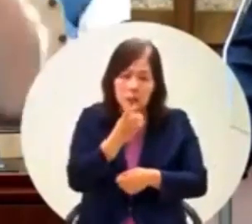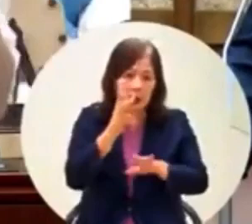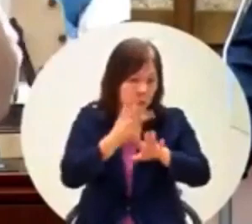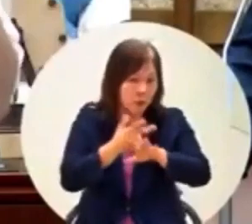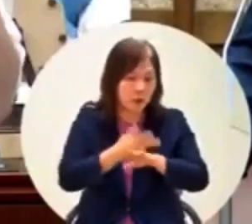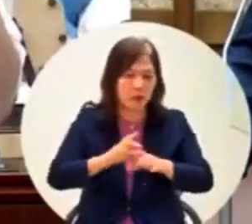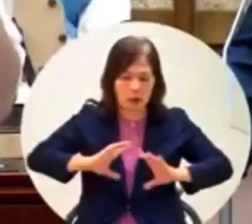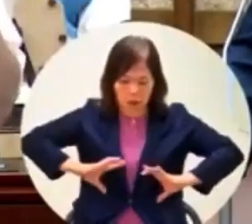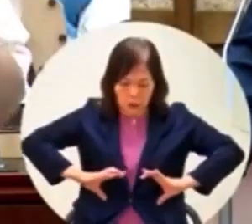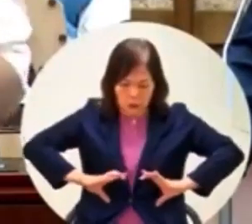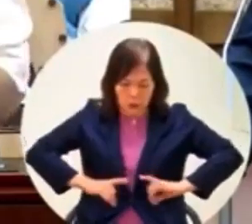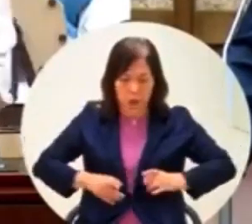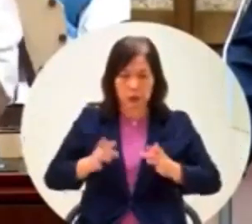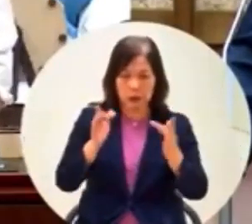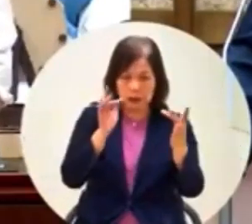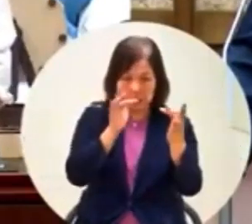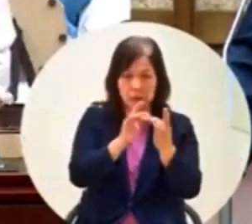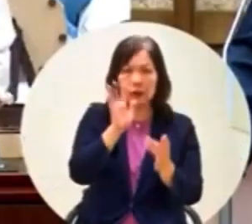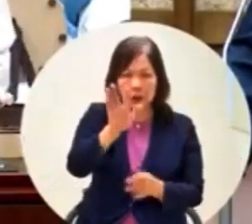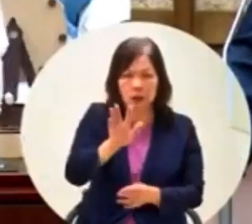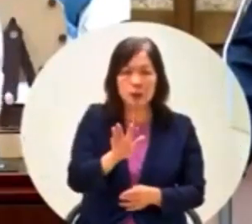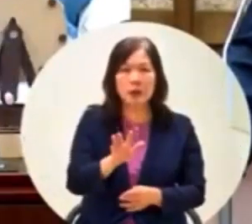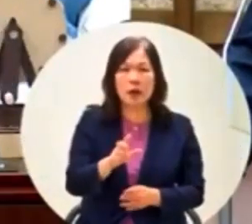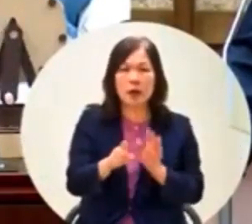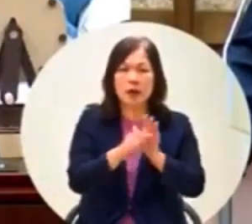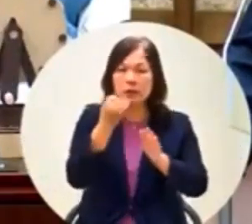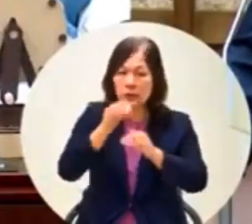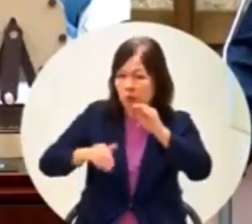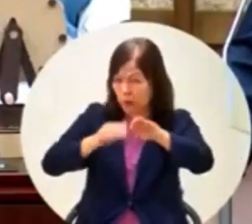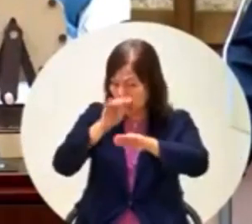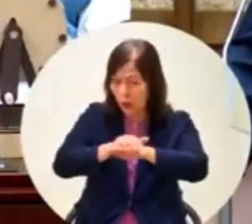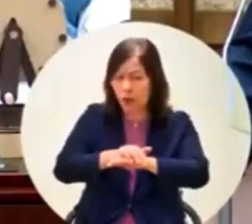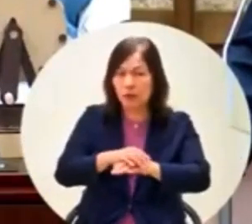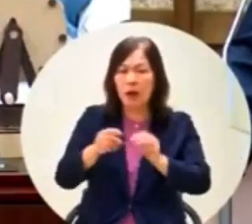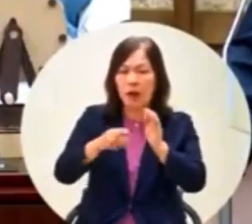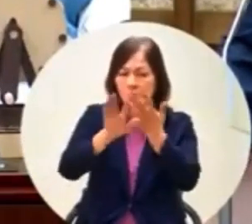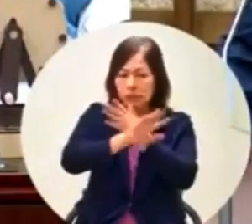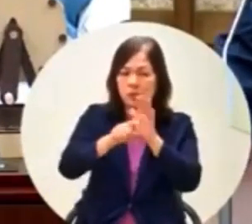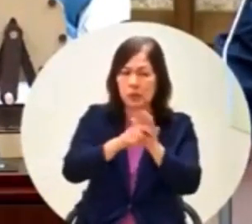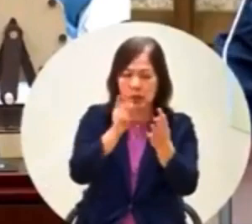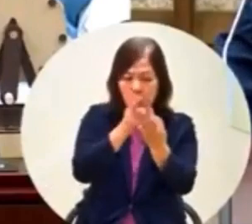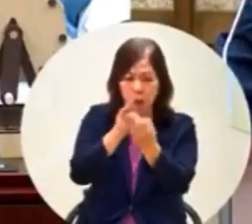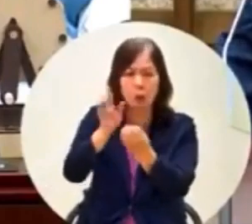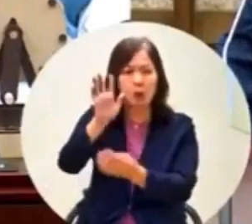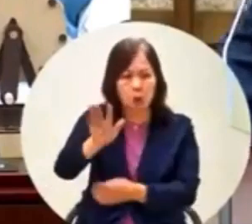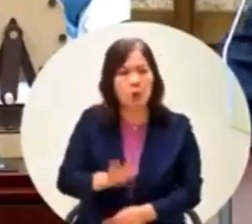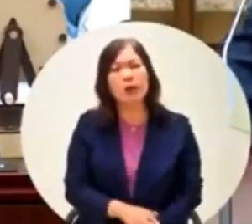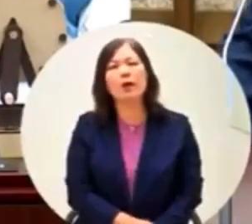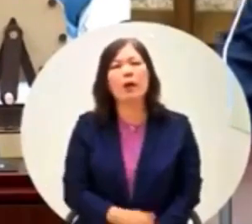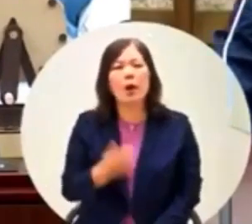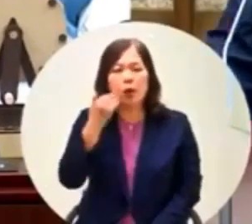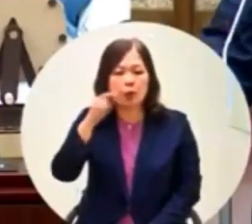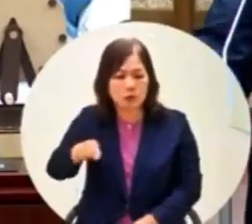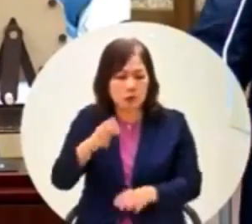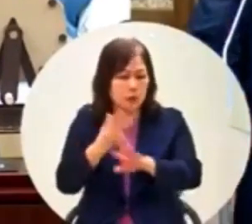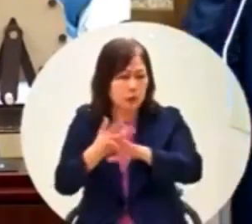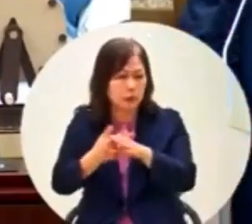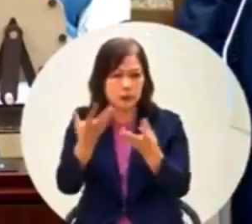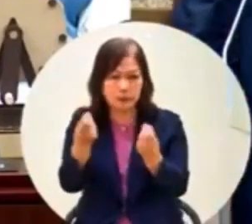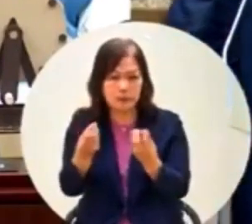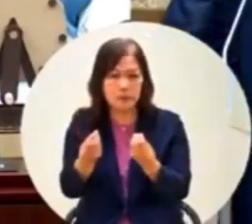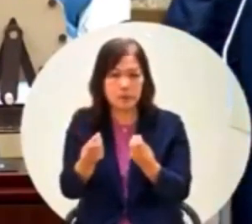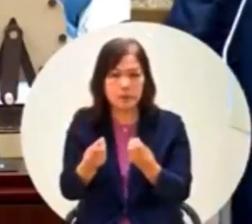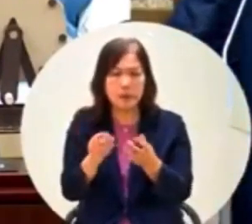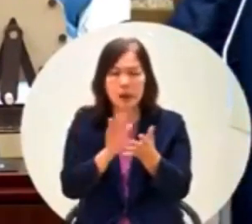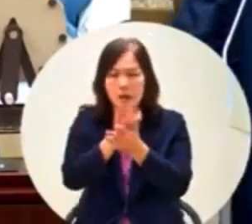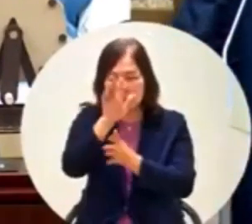际能够接轨。可是他的成功还要有很多的要素，但如果他连这个技能都没有，我们下一